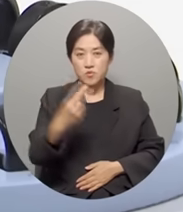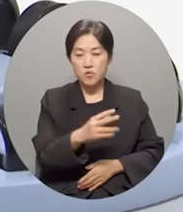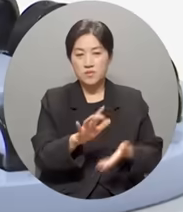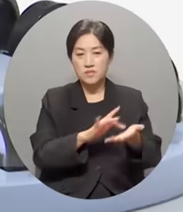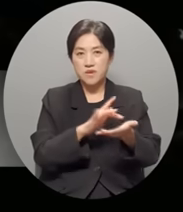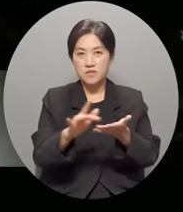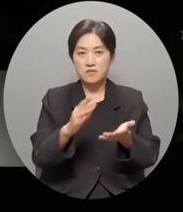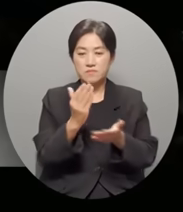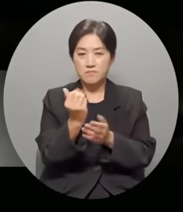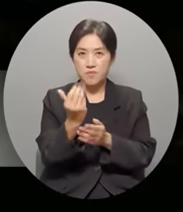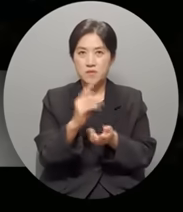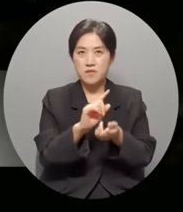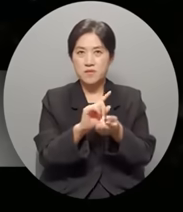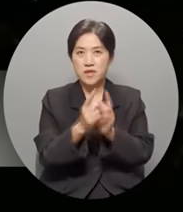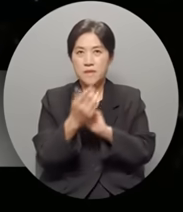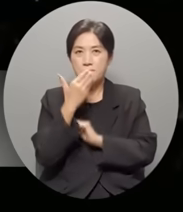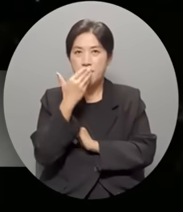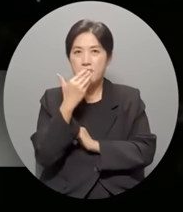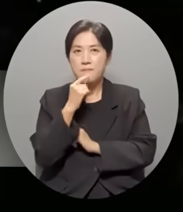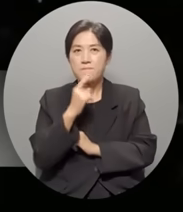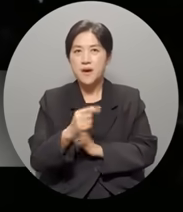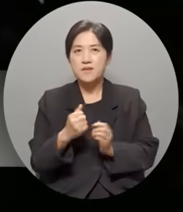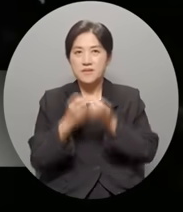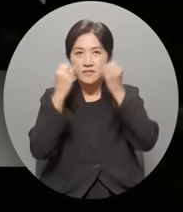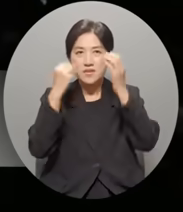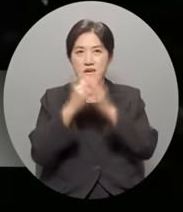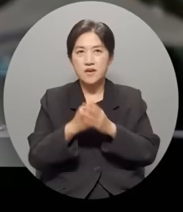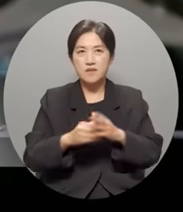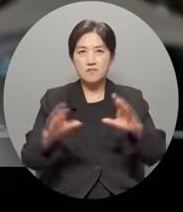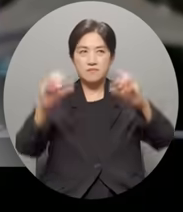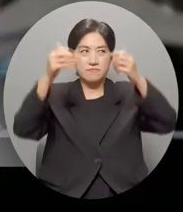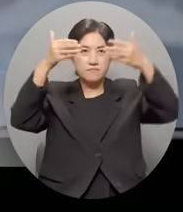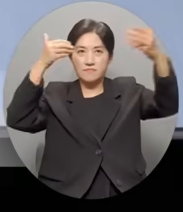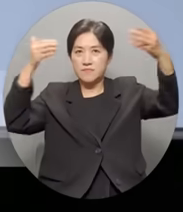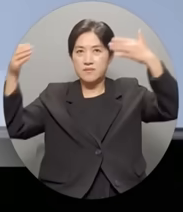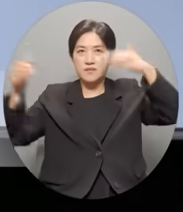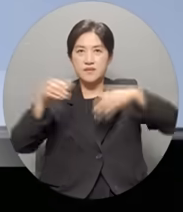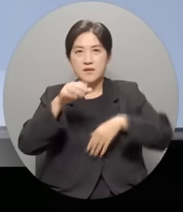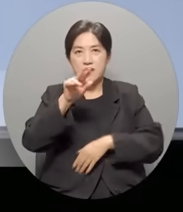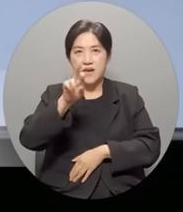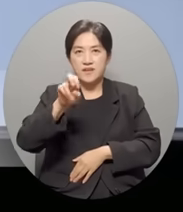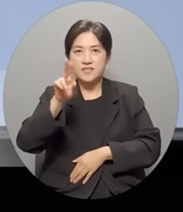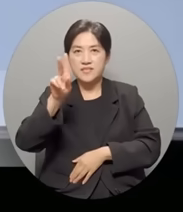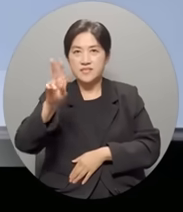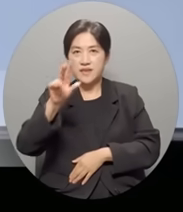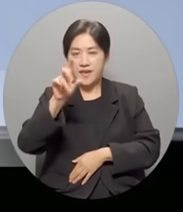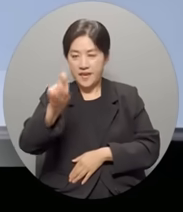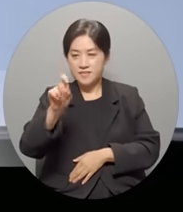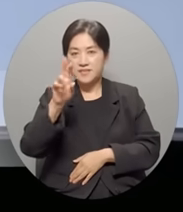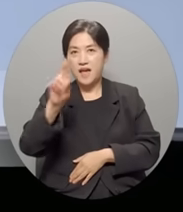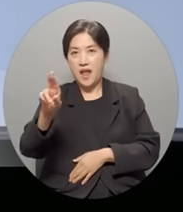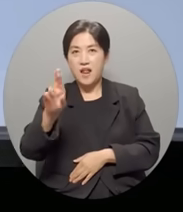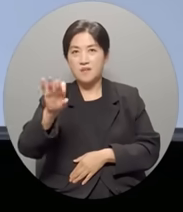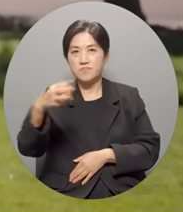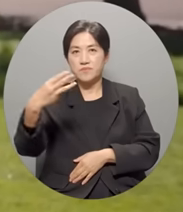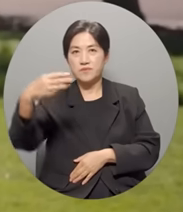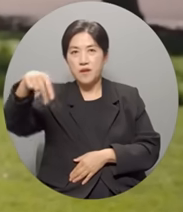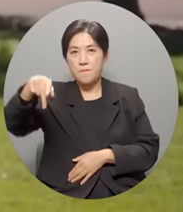스마트폰을 대체할 것이란 전망까지 나오고 있는 새로운 확장현실 XR 플랫폼을 올해 안에 출시하겠다고